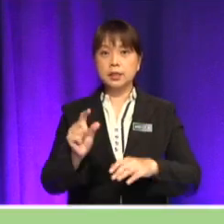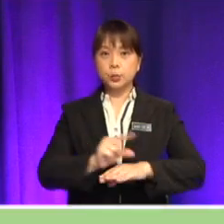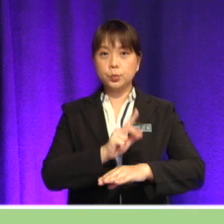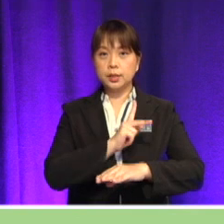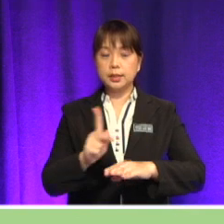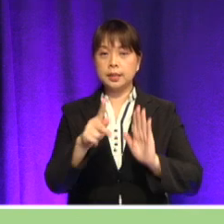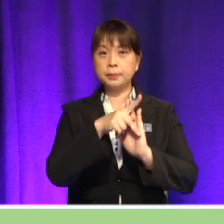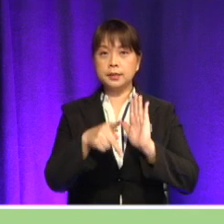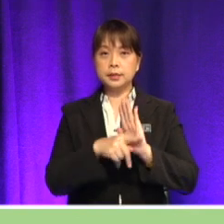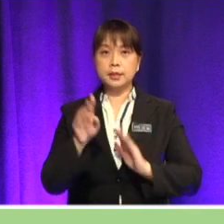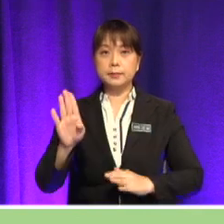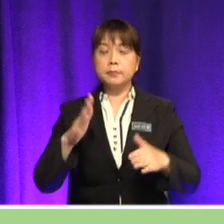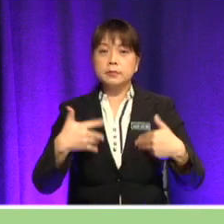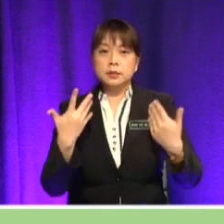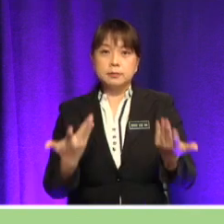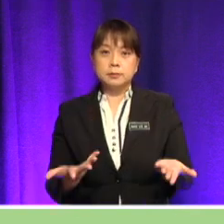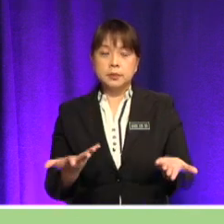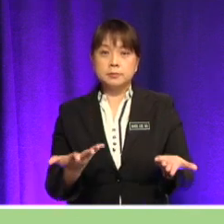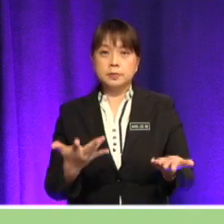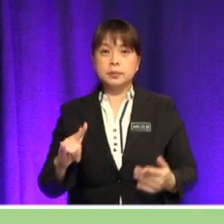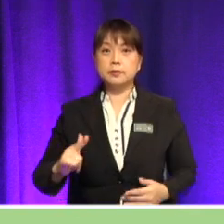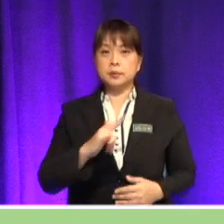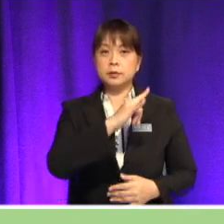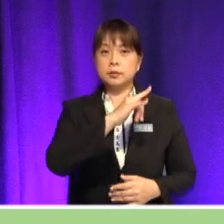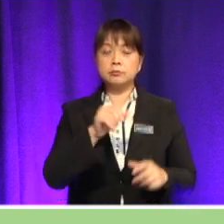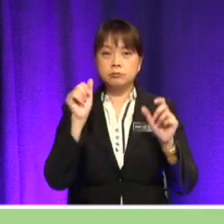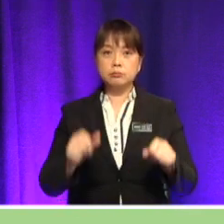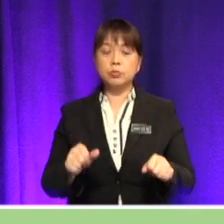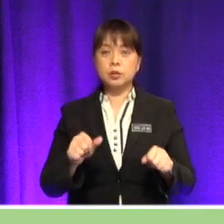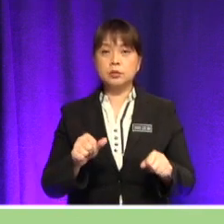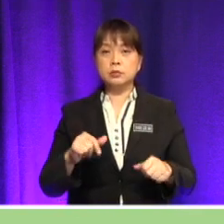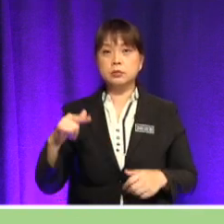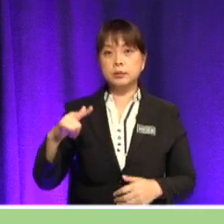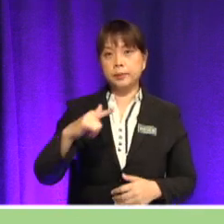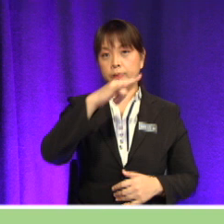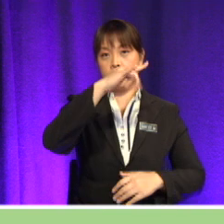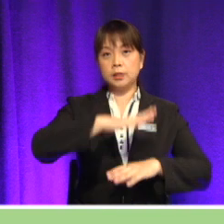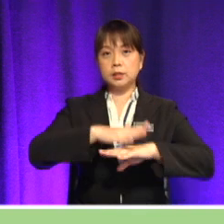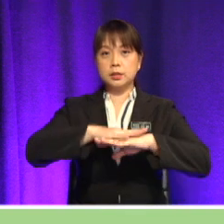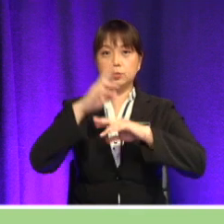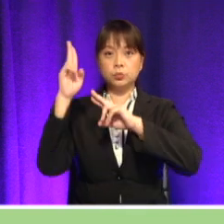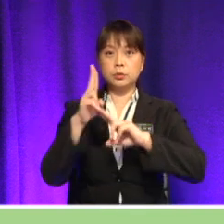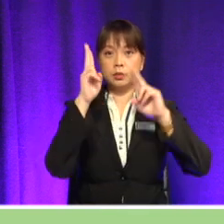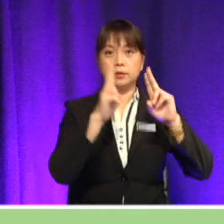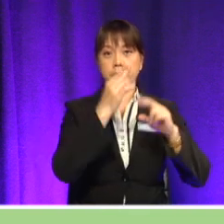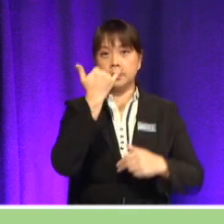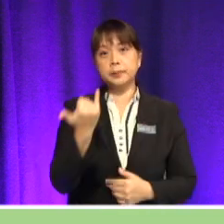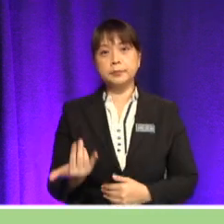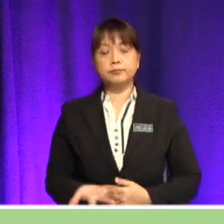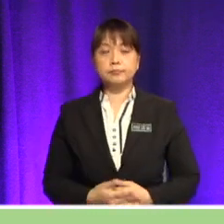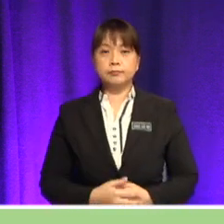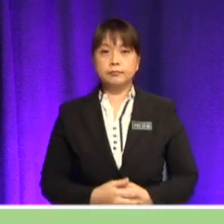Oke bagaimana pesawat kapal terbang boleh terbang ke udara macam mana dia boleh terbang kapal terbang Nih